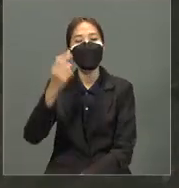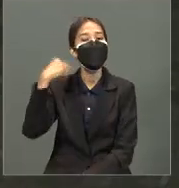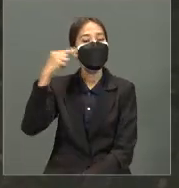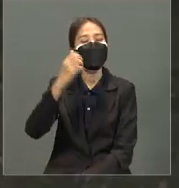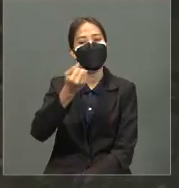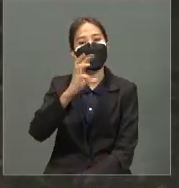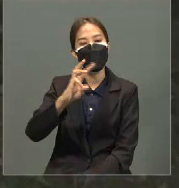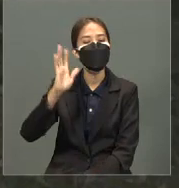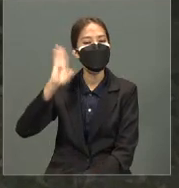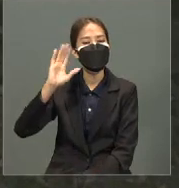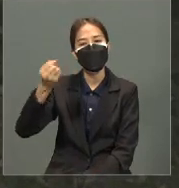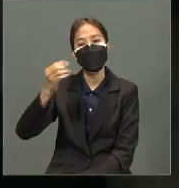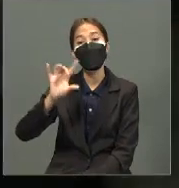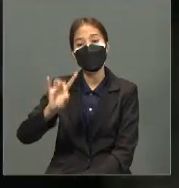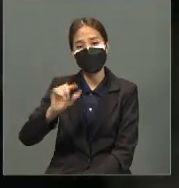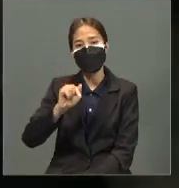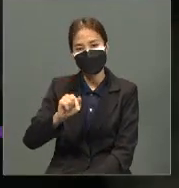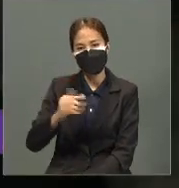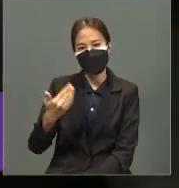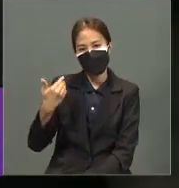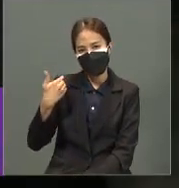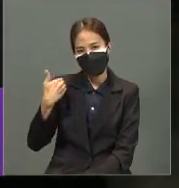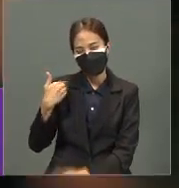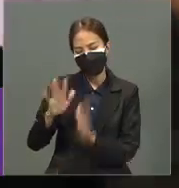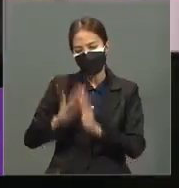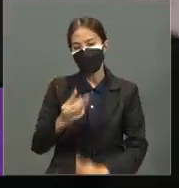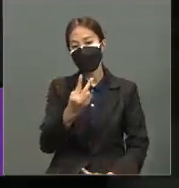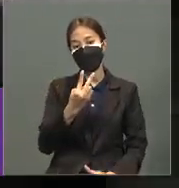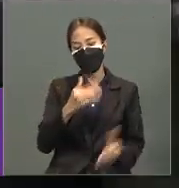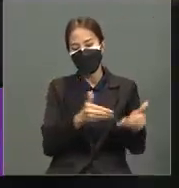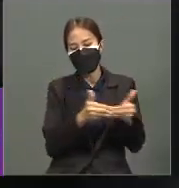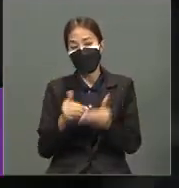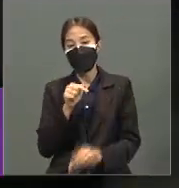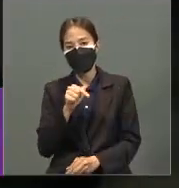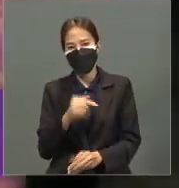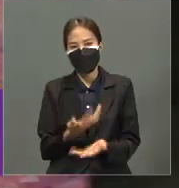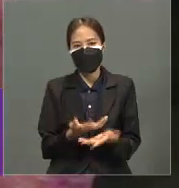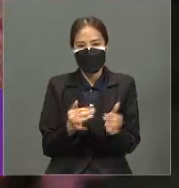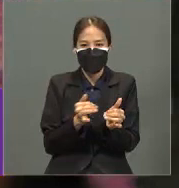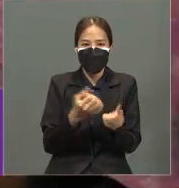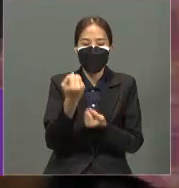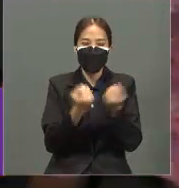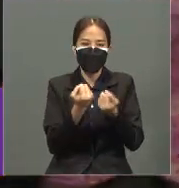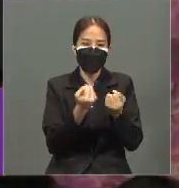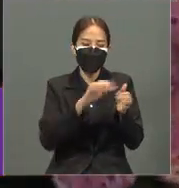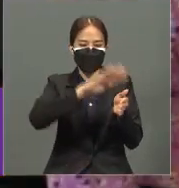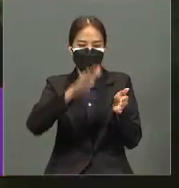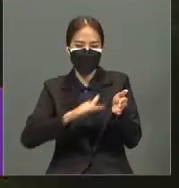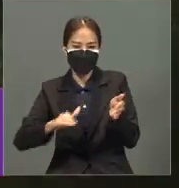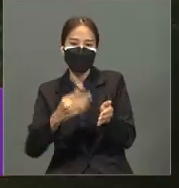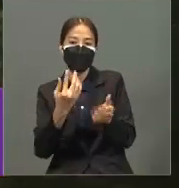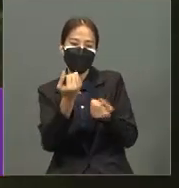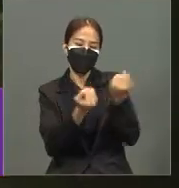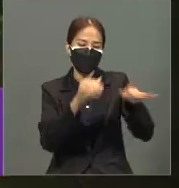คนชาย18คนแล้วก็มีคนนำพาอีก2คนค่ะก็นั่งอัดกันมานะคะในรถกระบะแคป2คัน